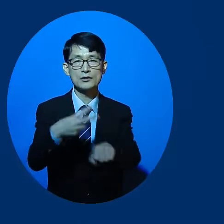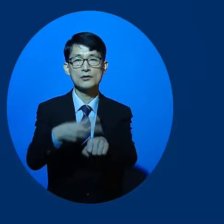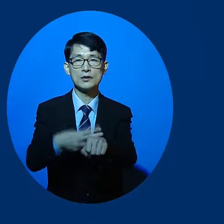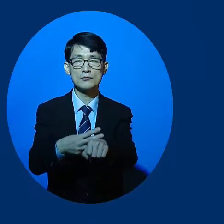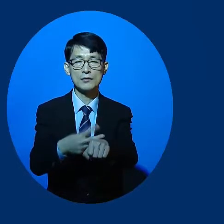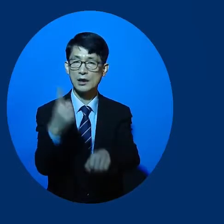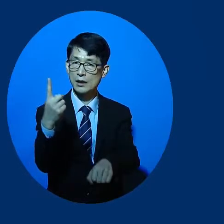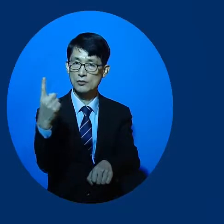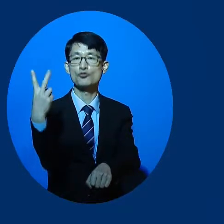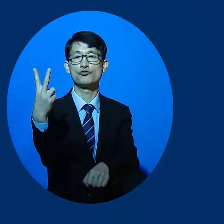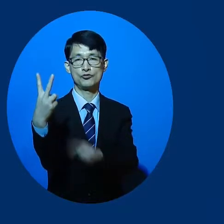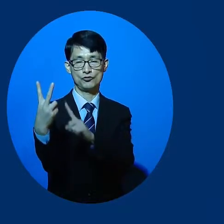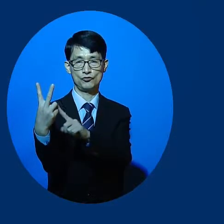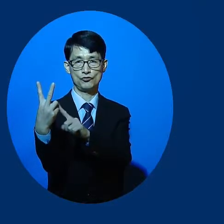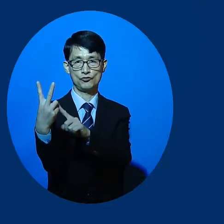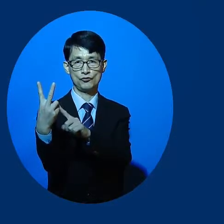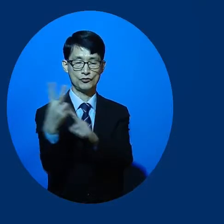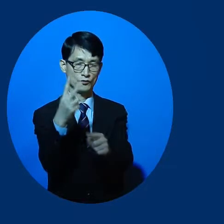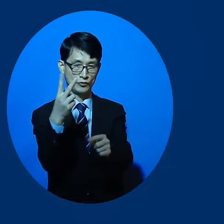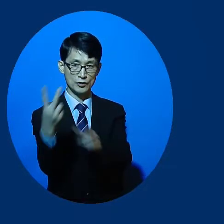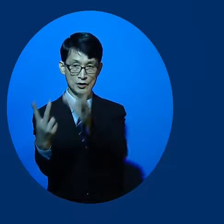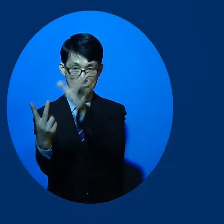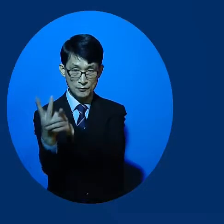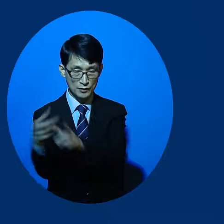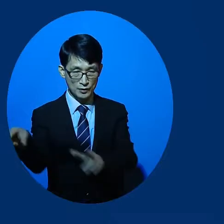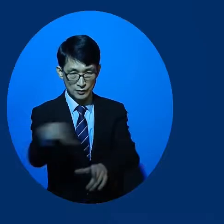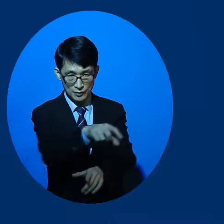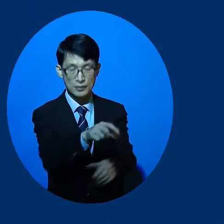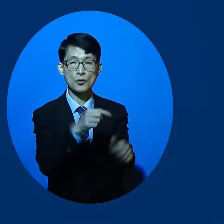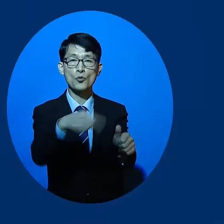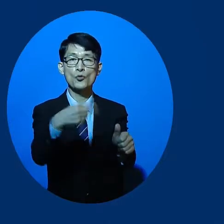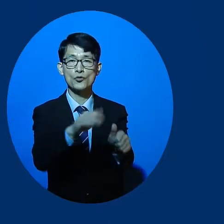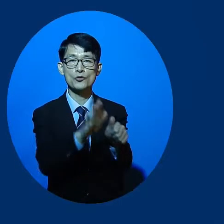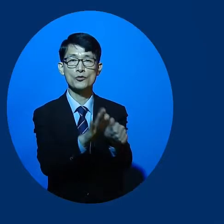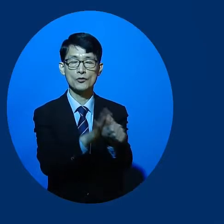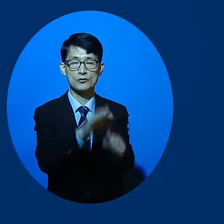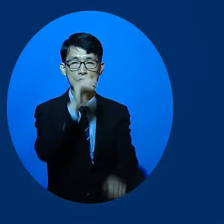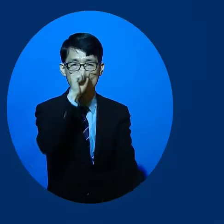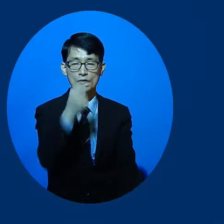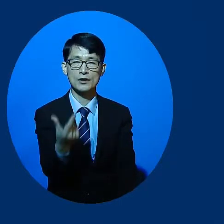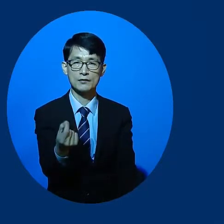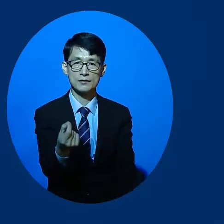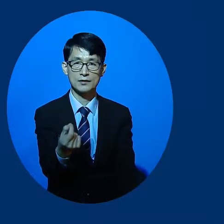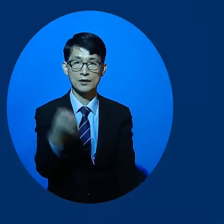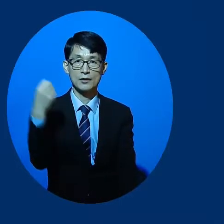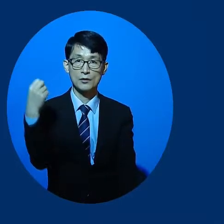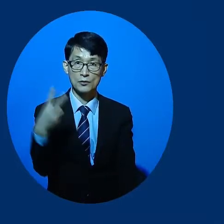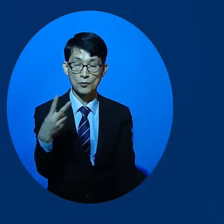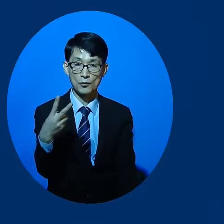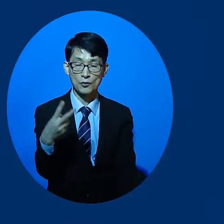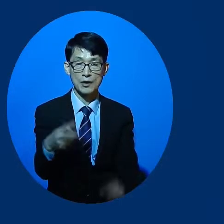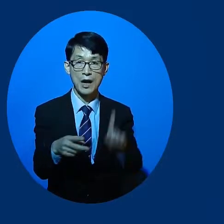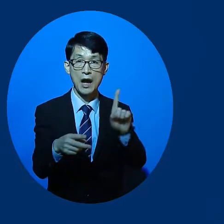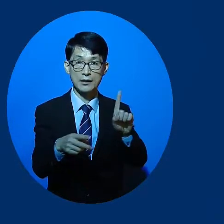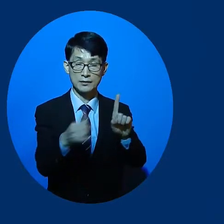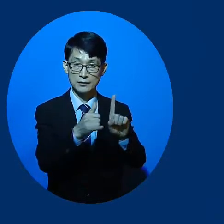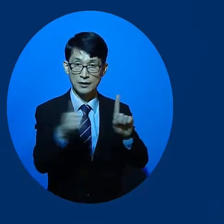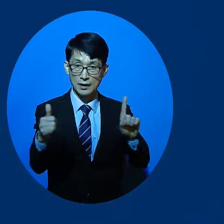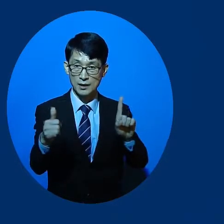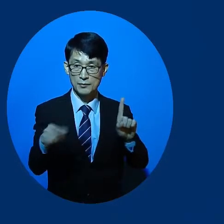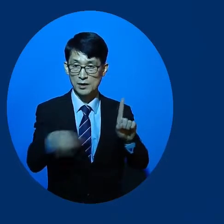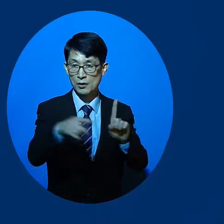있습니다. 또한 생활체육 지도자 배치 인력도 확대할 필요성이 있습니다. 현재 1명이 관련 업무를 수행하고